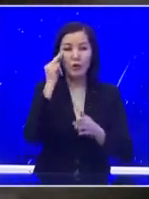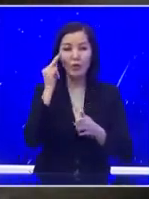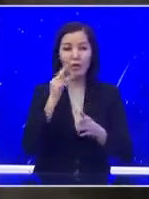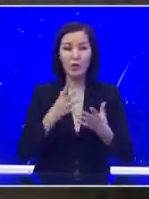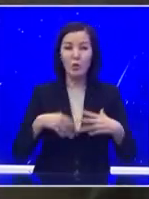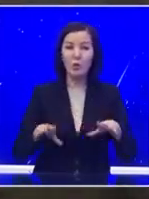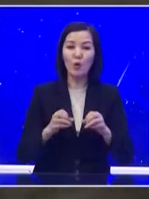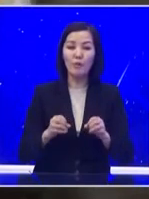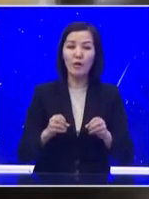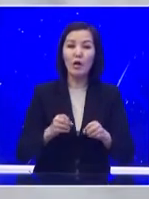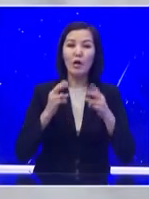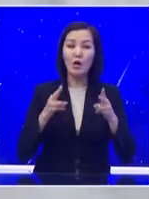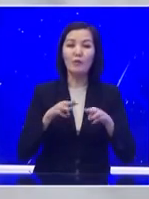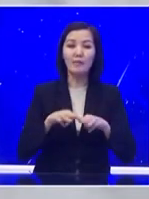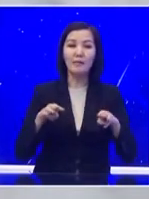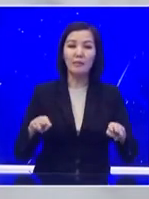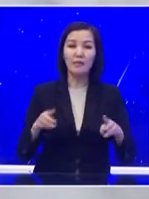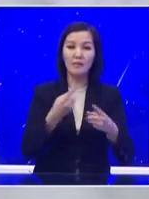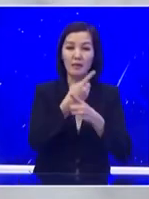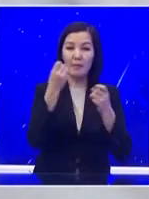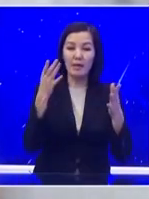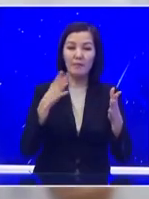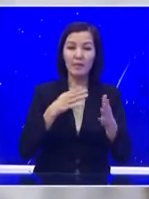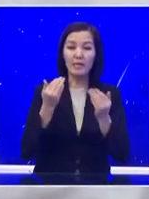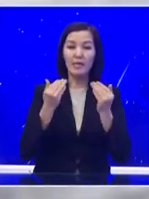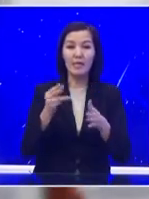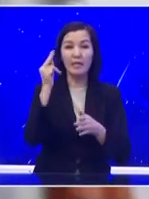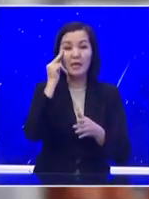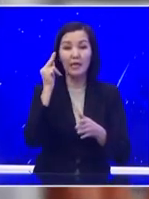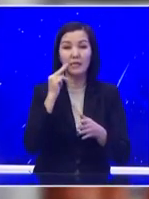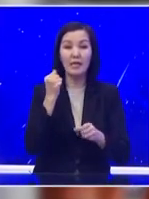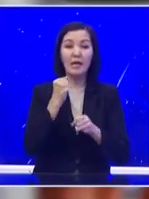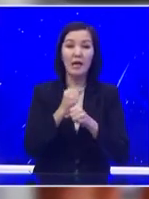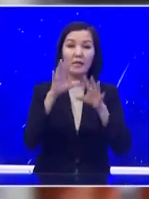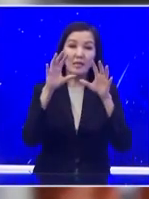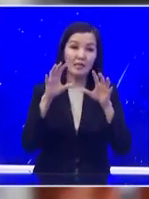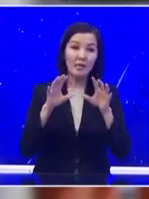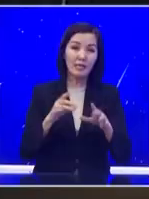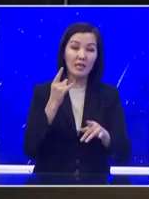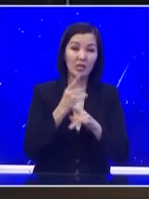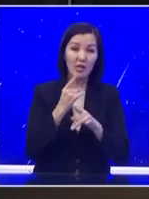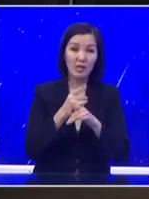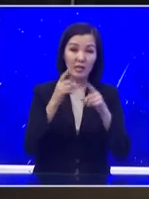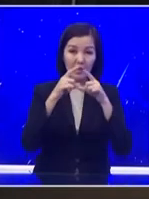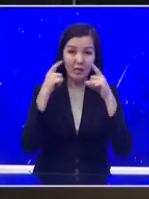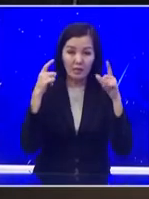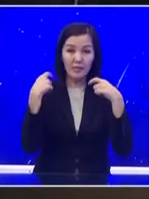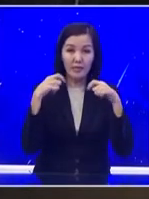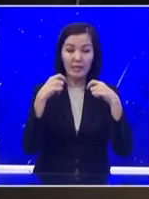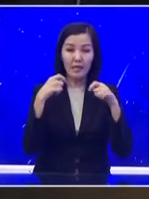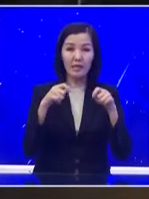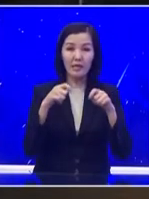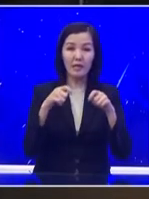қоғамдық қауіпсіздік министрі Ду Ханвей мәлімдеді. Енді Қытай елінің қатаң заңына сәйкес жалған маска сатқандар өмір